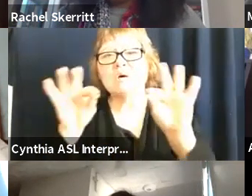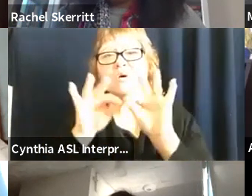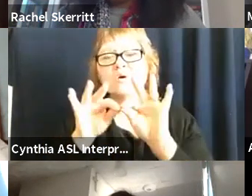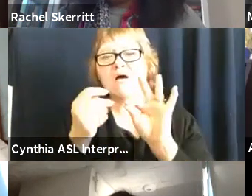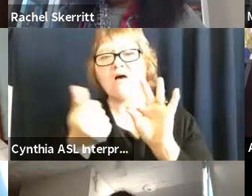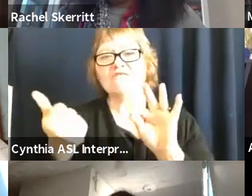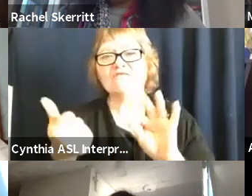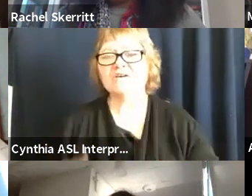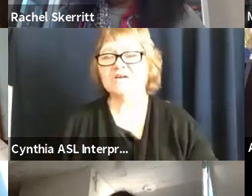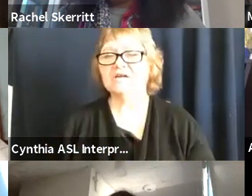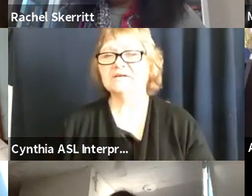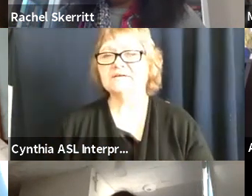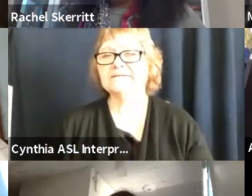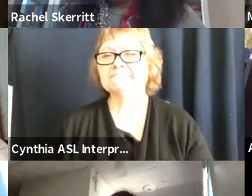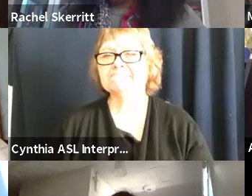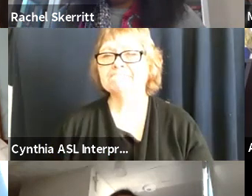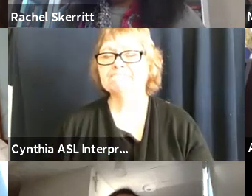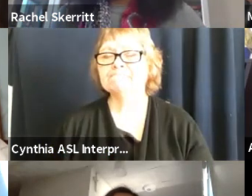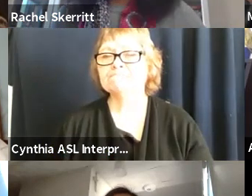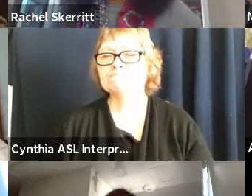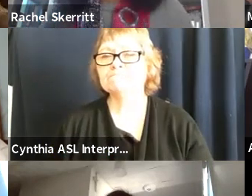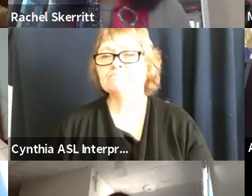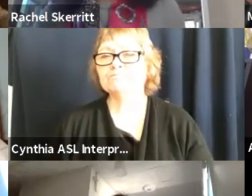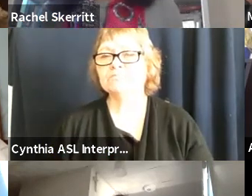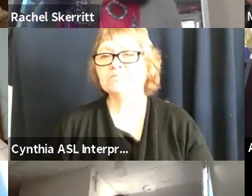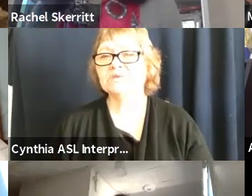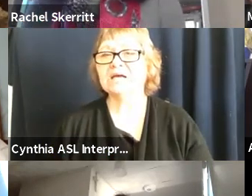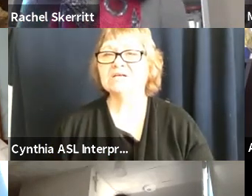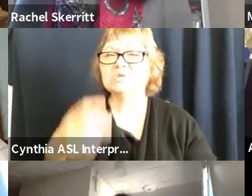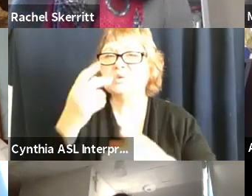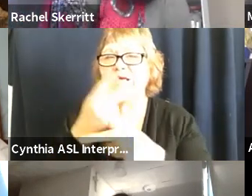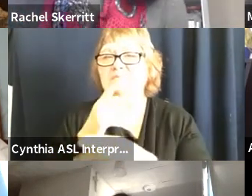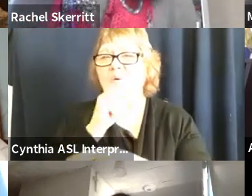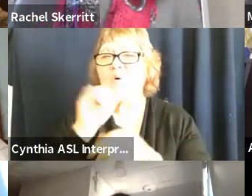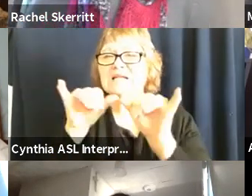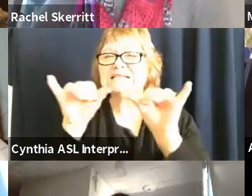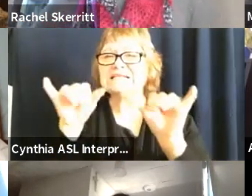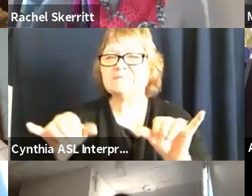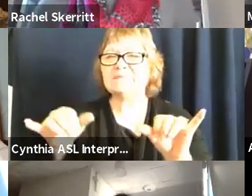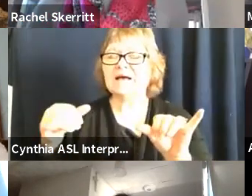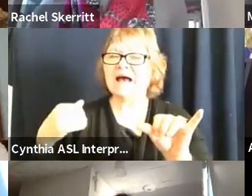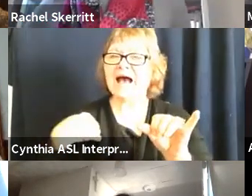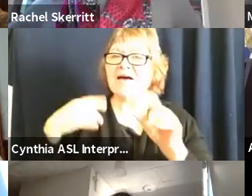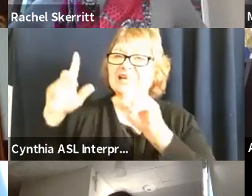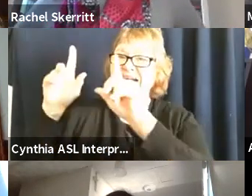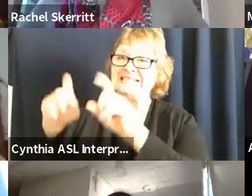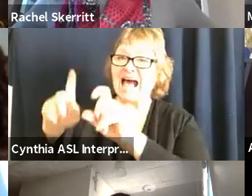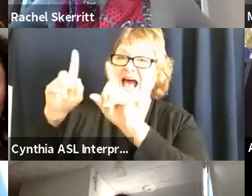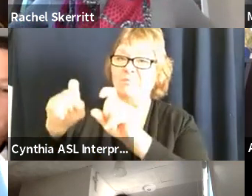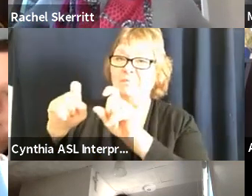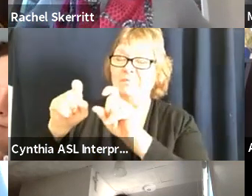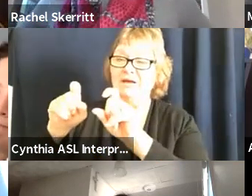希望保持同之前一样 用考试的方式. To keep the old system, having an exam and for